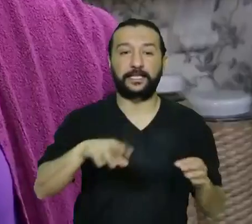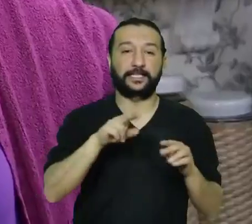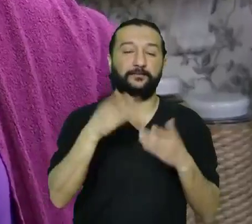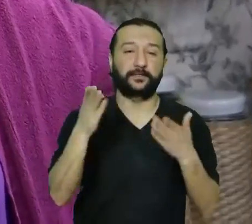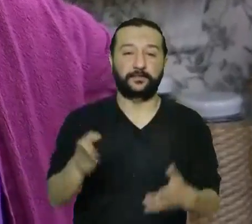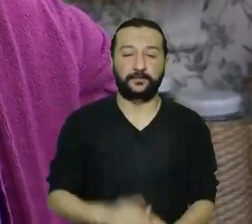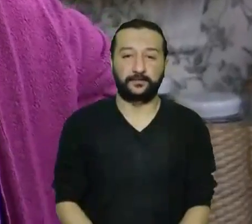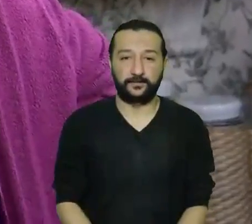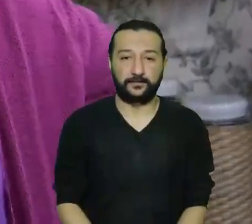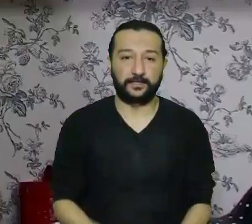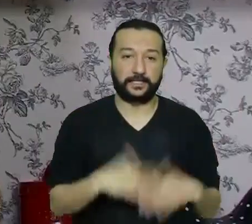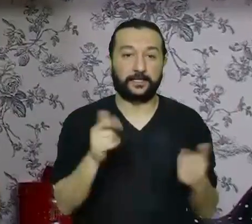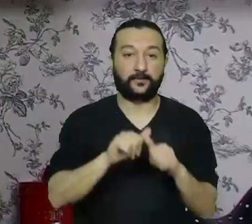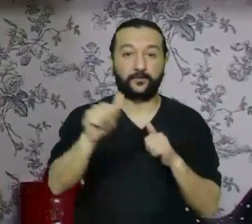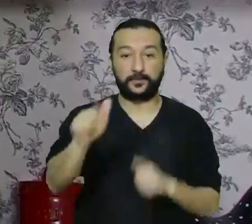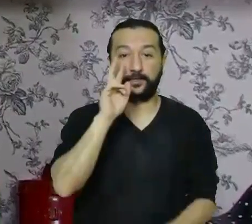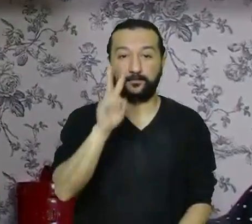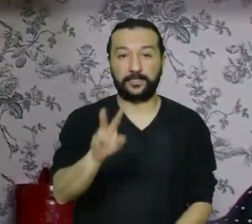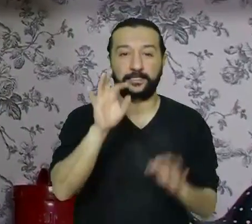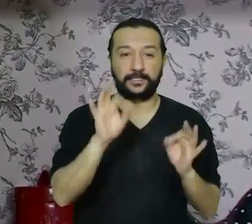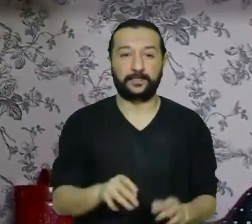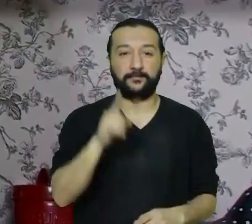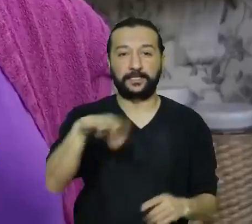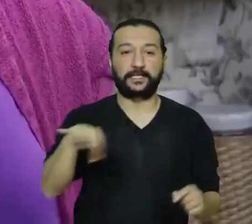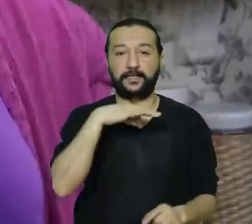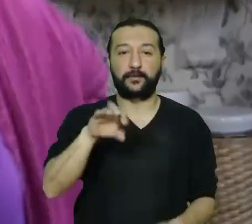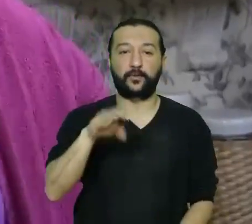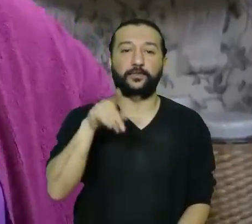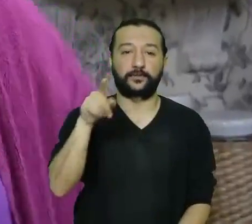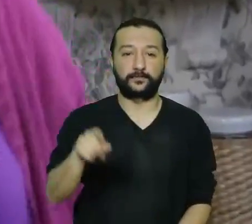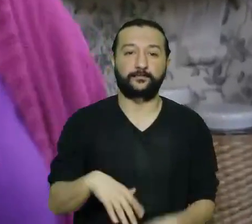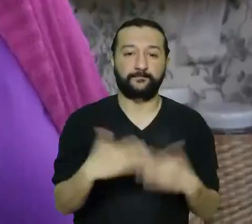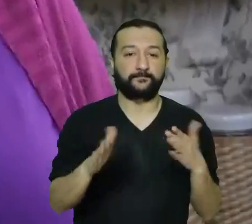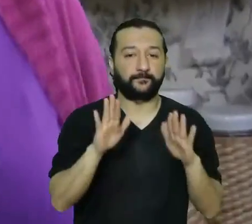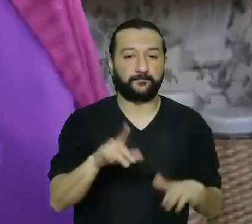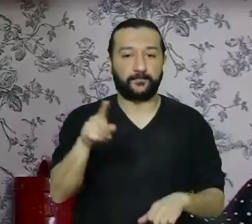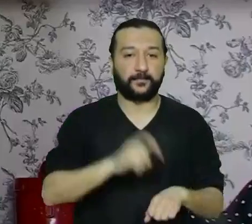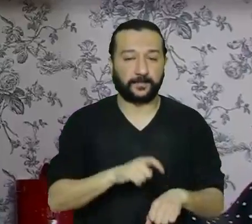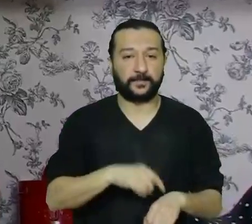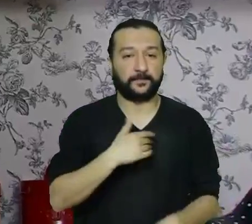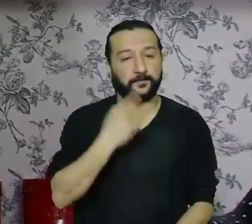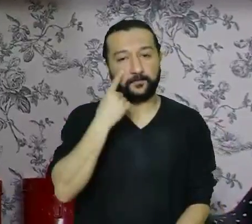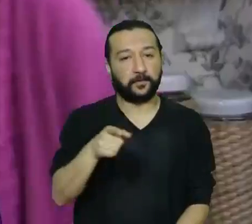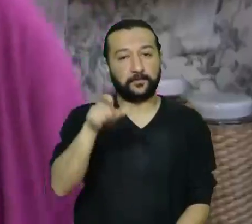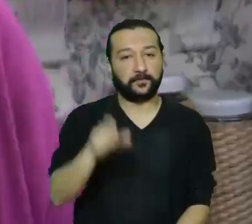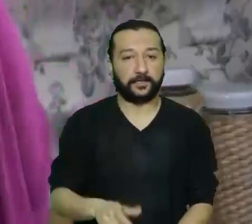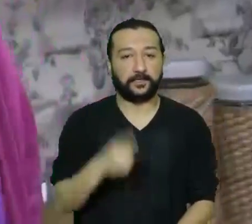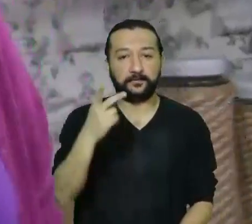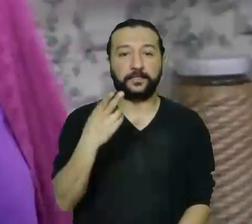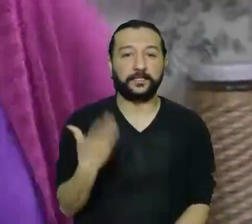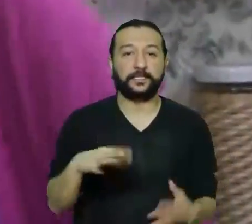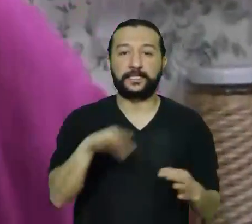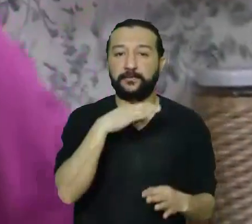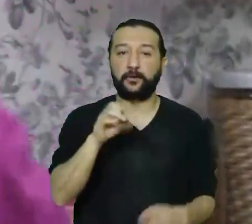gibi. Yani uzaktan bakınca tam bir keman hocası. Hmm, tamam o zaman ben gideyim de bir bakayım nasılmış böyle